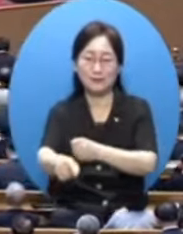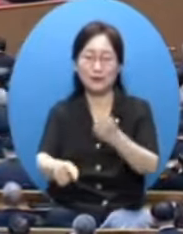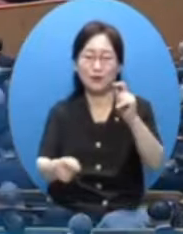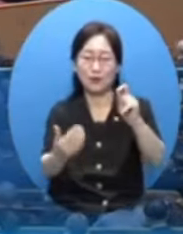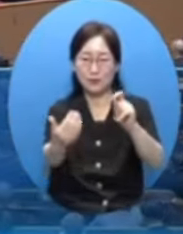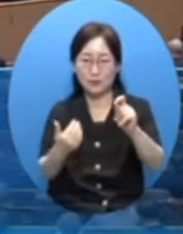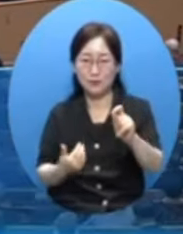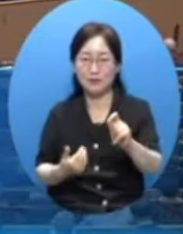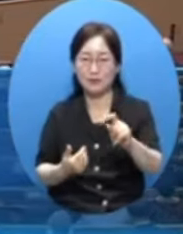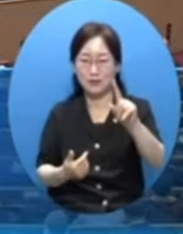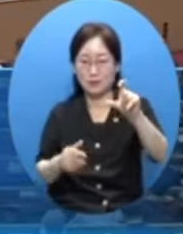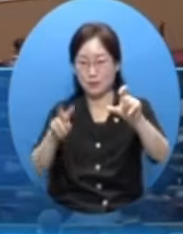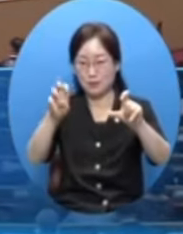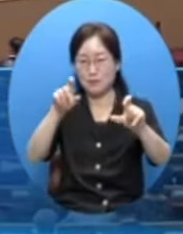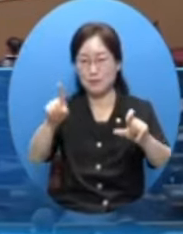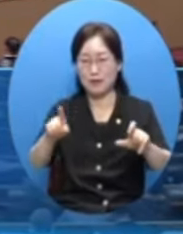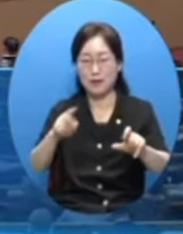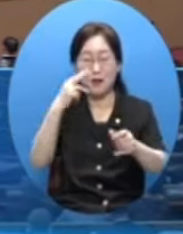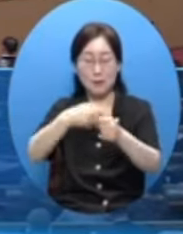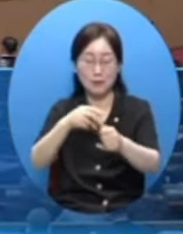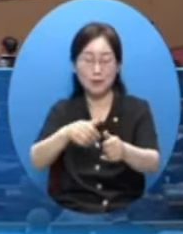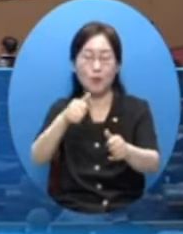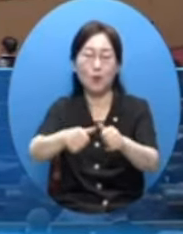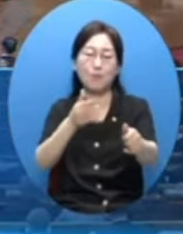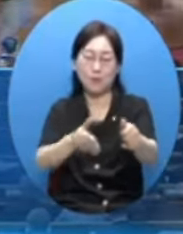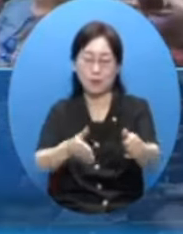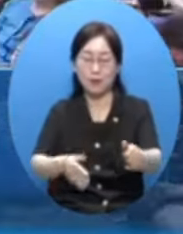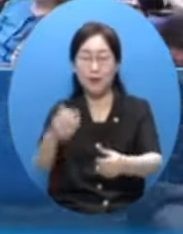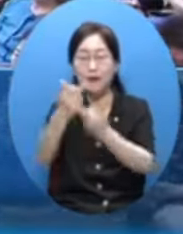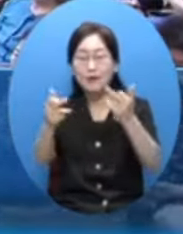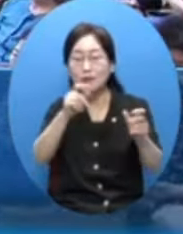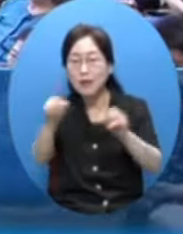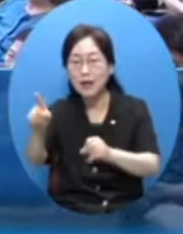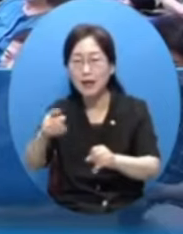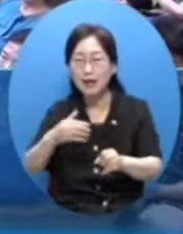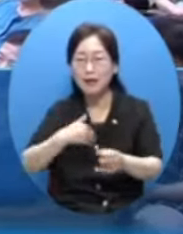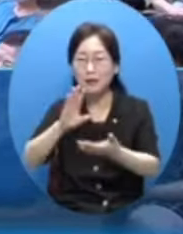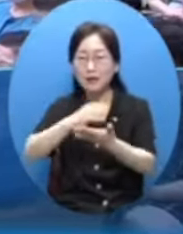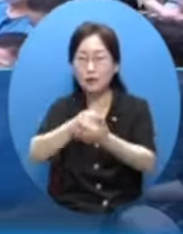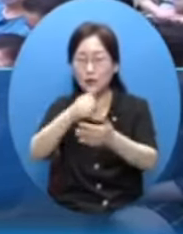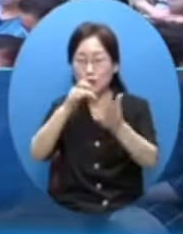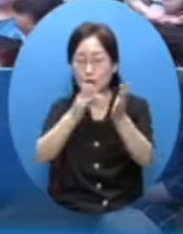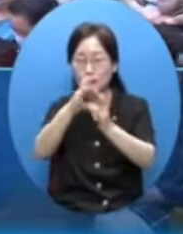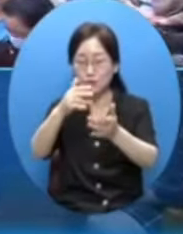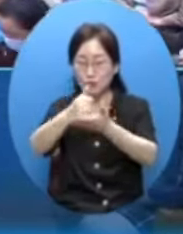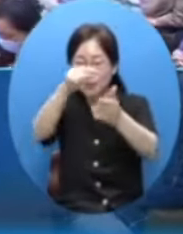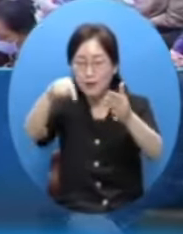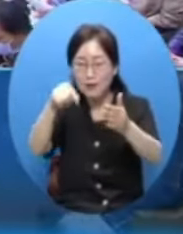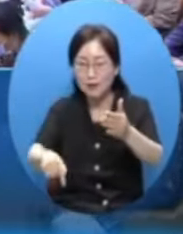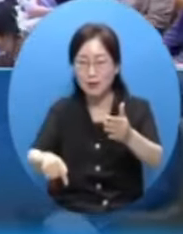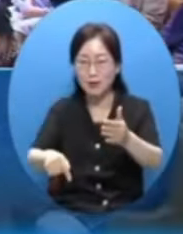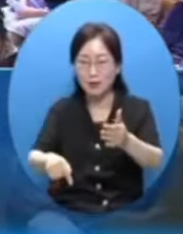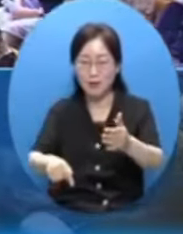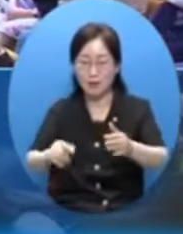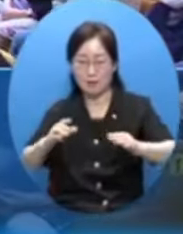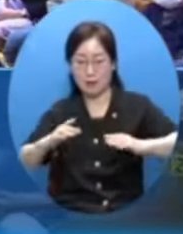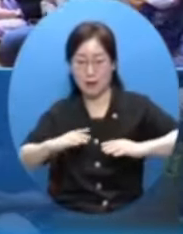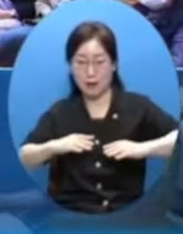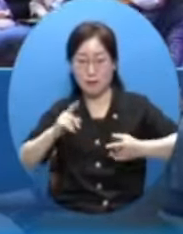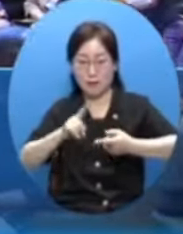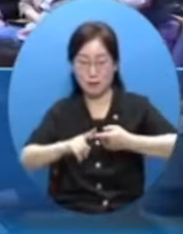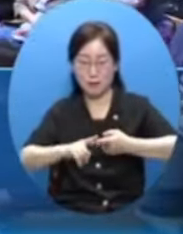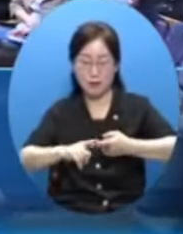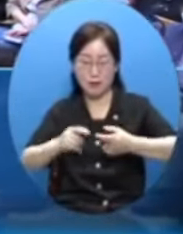15장 31절에 사도 바울이 권면합니다. 형제들아 내가 그래서 예수 우리 주 안에서 가진 바 너에게 대한 나의 자랑을 두고 단언하노니